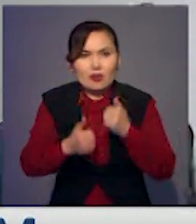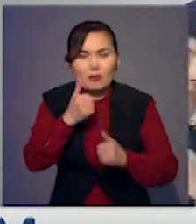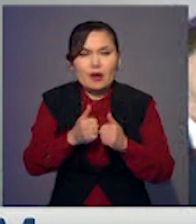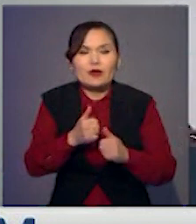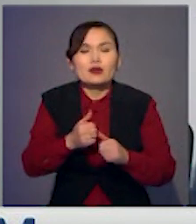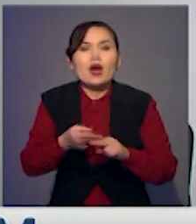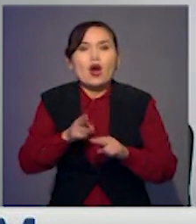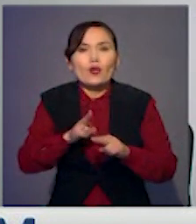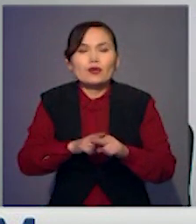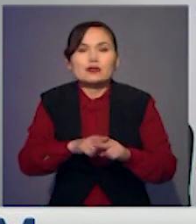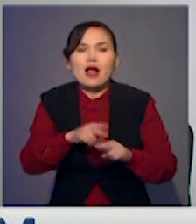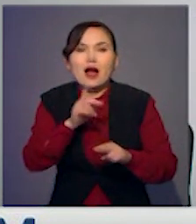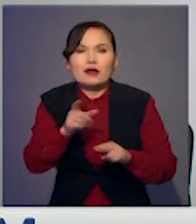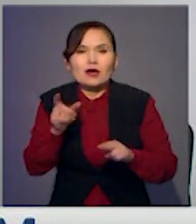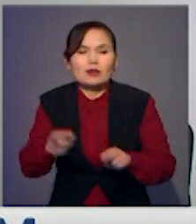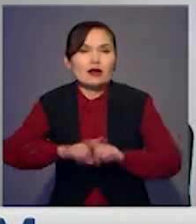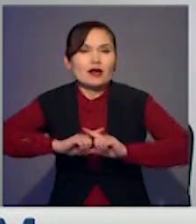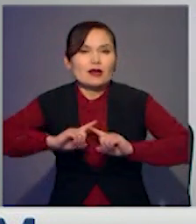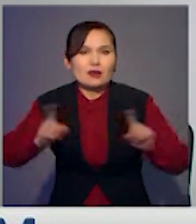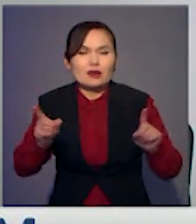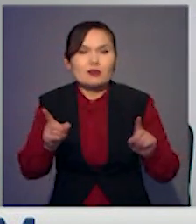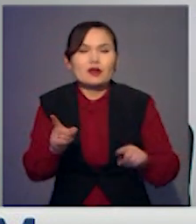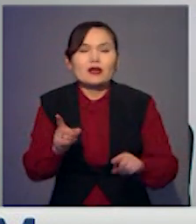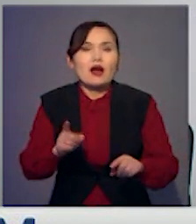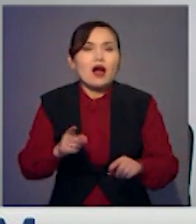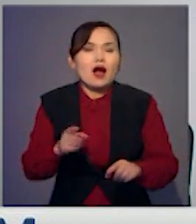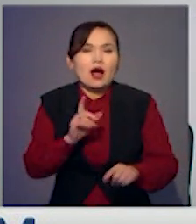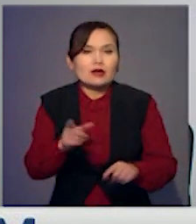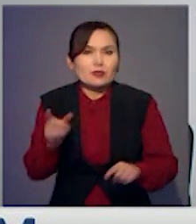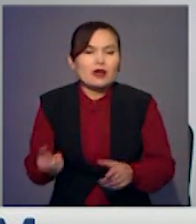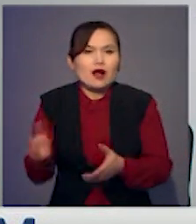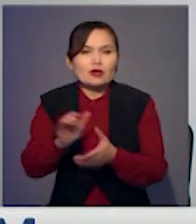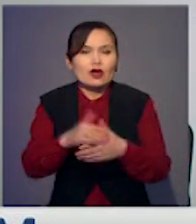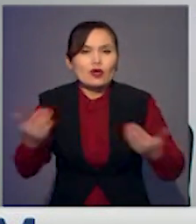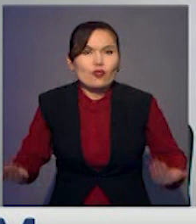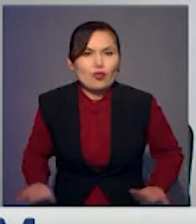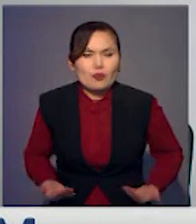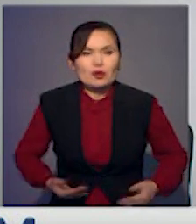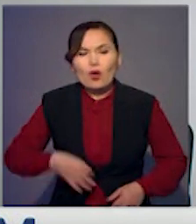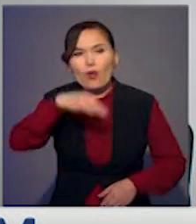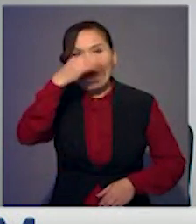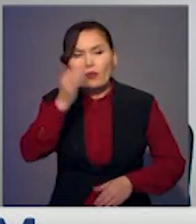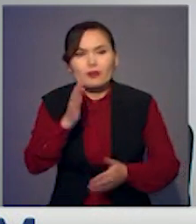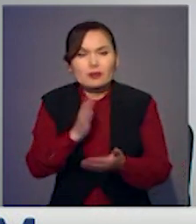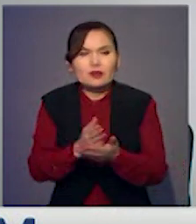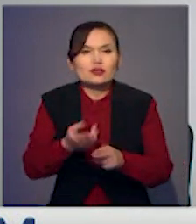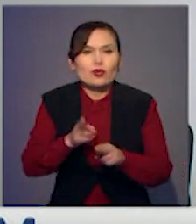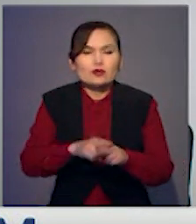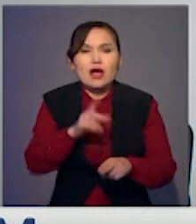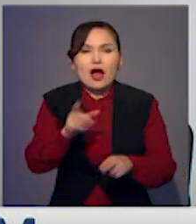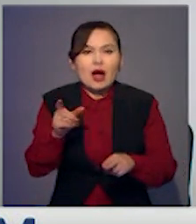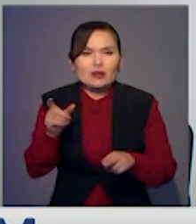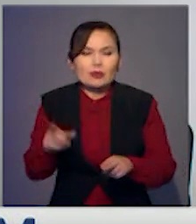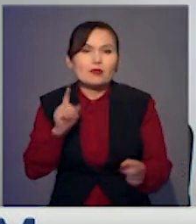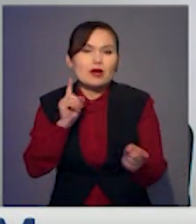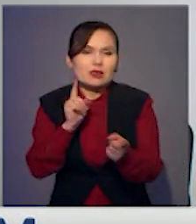таныстым. Керемет дарынды, кәдімгі өзінің айтары бар, өзінің өмірден өткен жолдары бар адамдармен